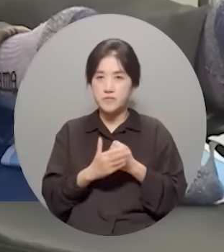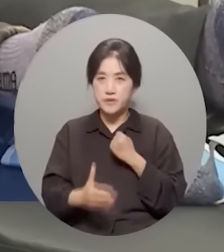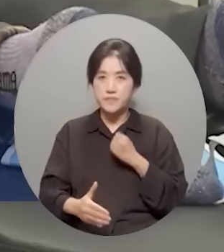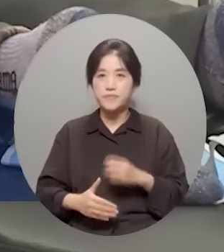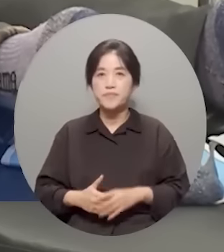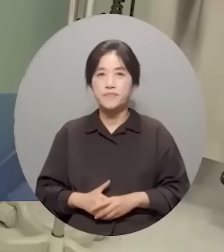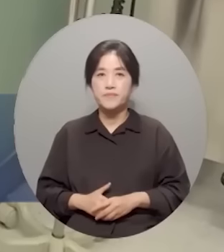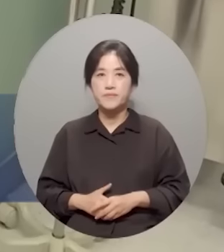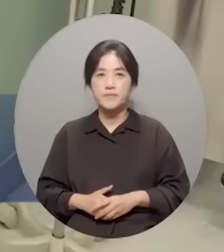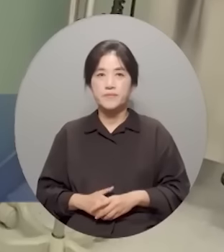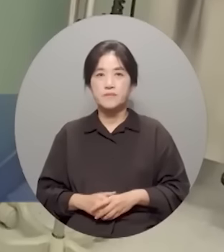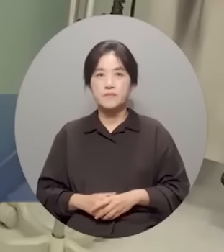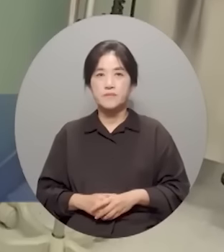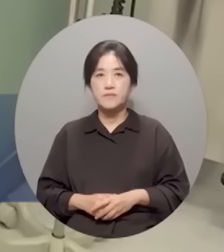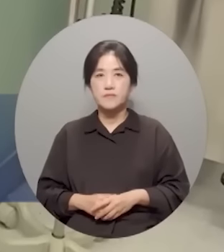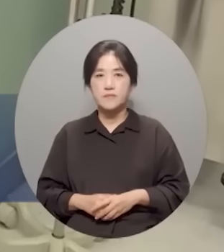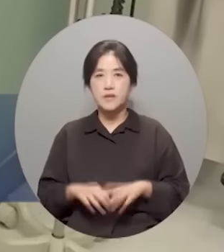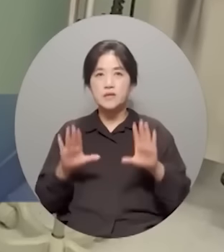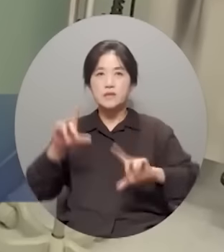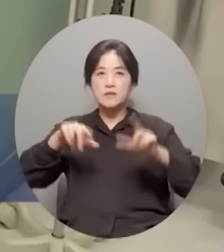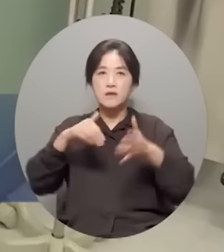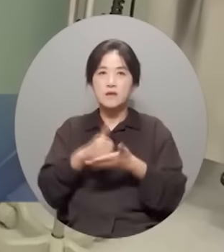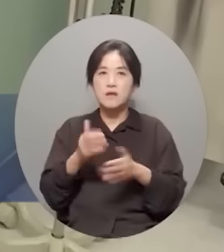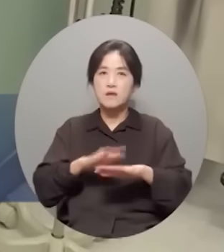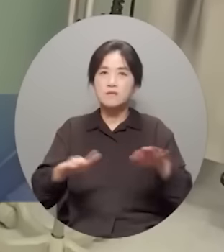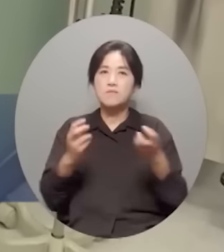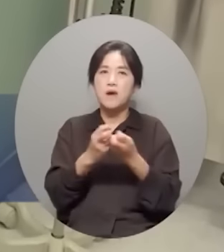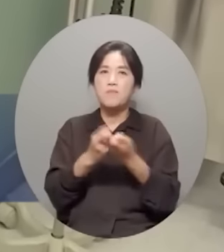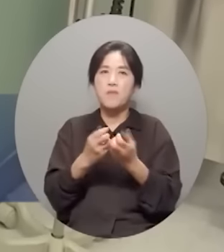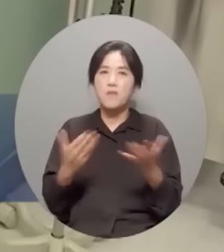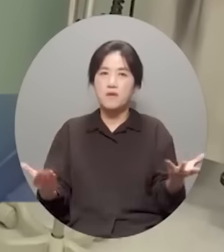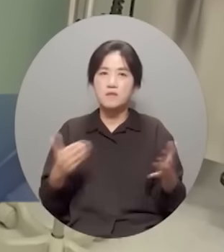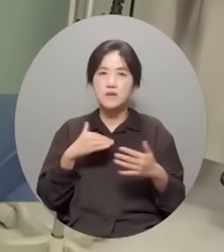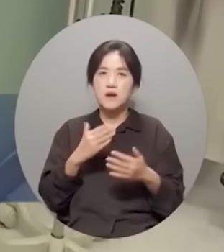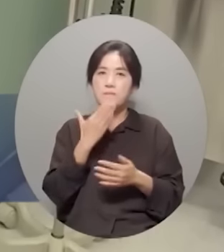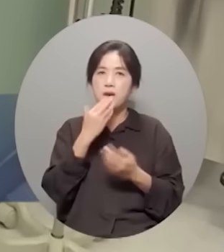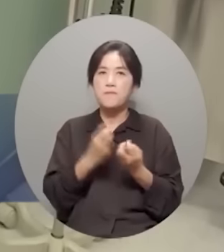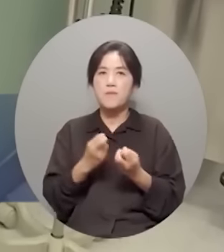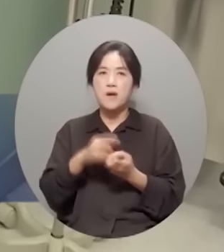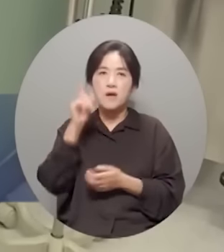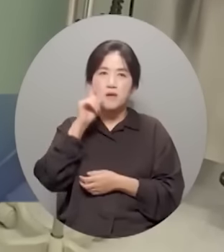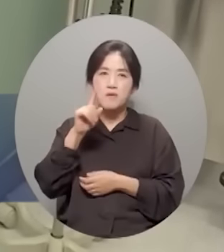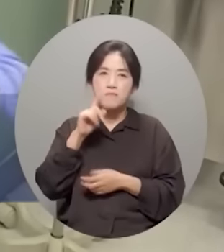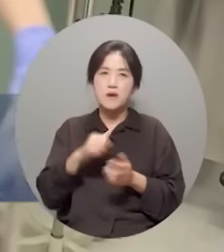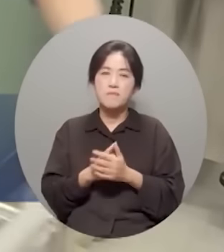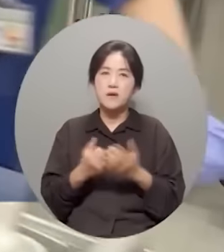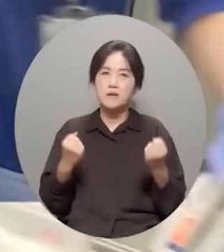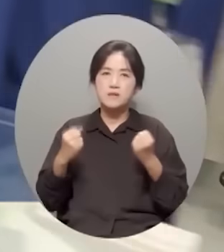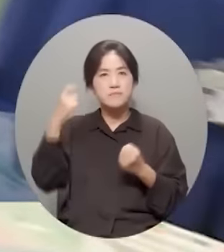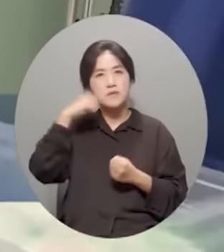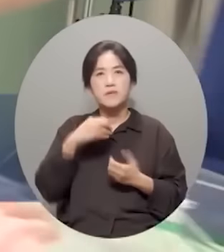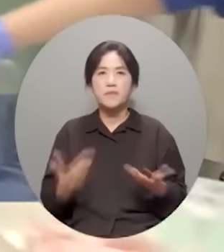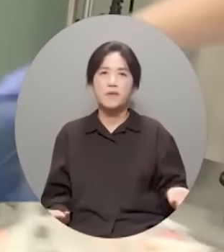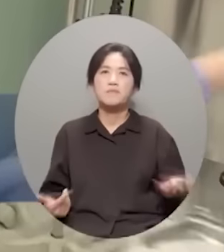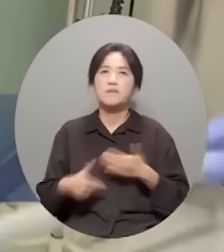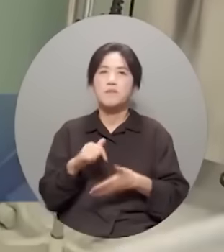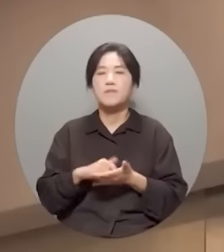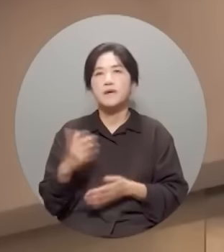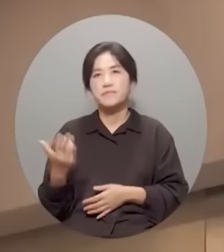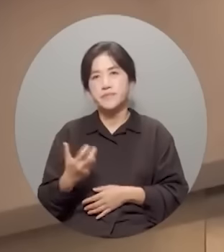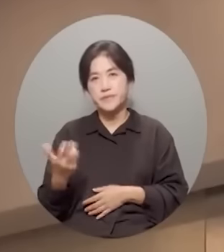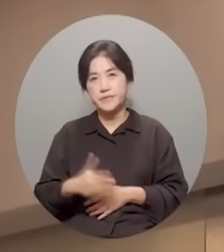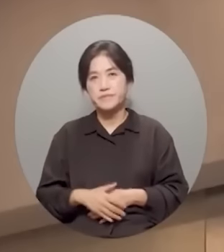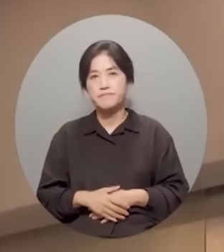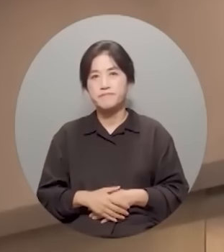해결책이 보이지를 않아서 제가 뭐 어떻게 뭐 할 수 있는게 없는 거 같아서 그냥 매일매일이 무력하고 마음이